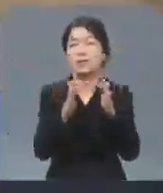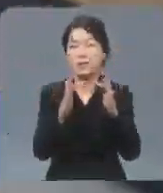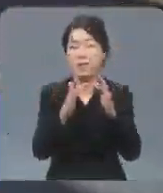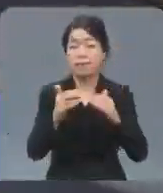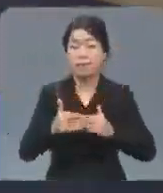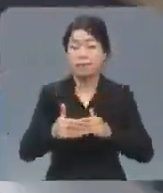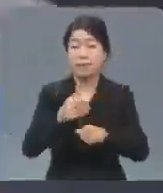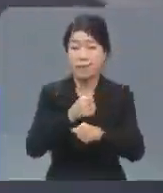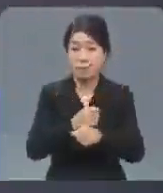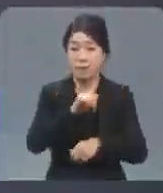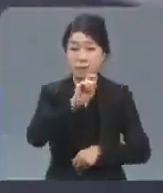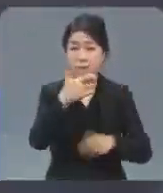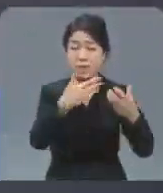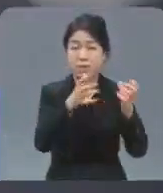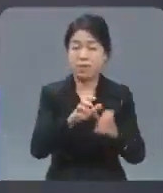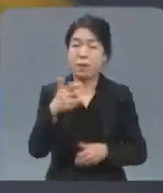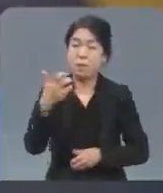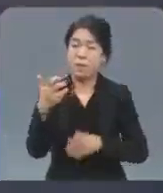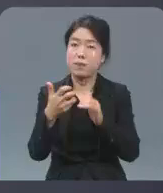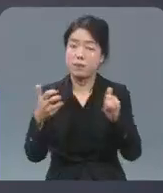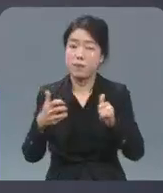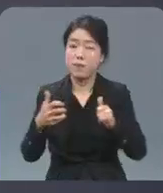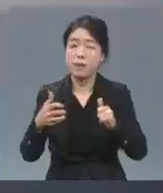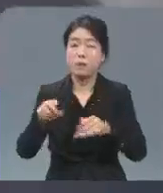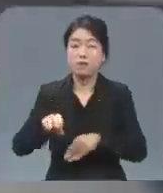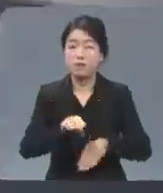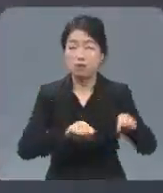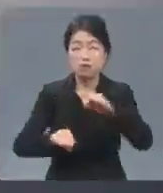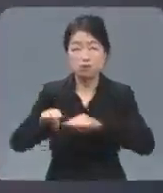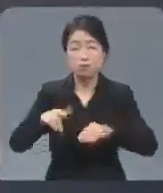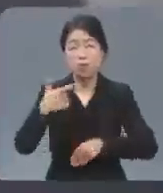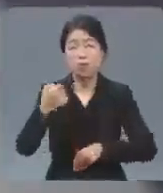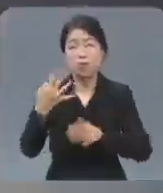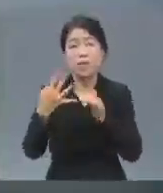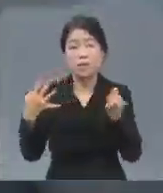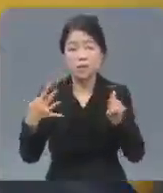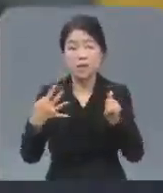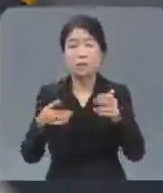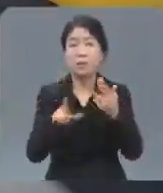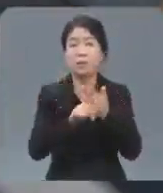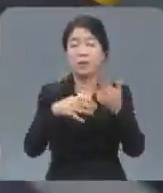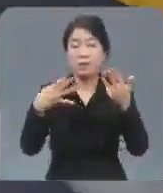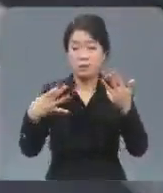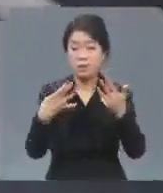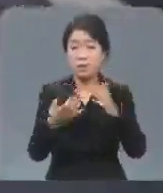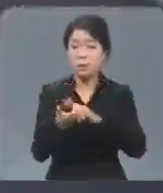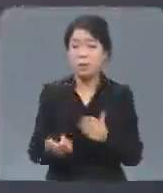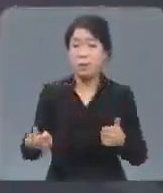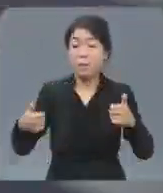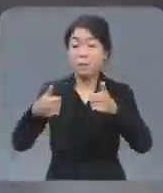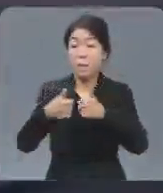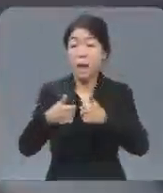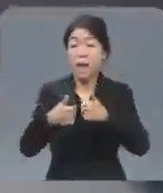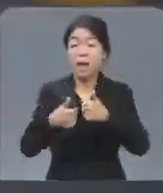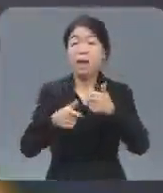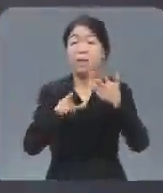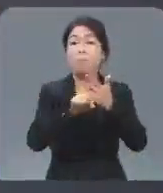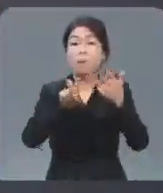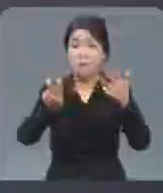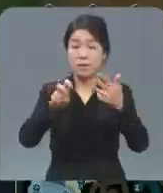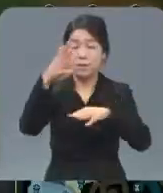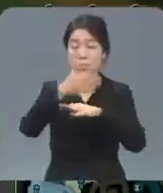레전드 16개 팀 80명, 카트라이더는 64명으로 다음 달 14일 예선을 거쳐 20일 본선이